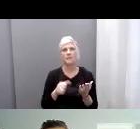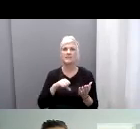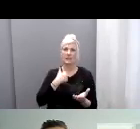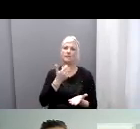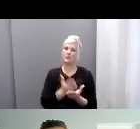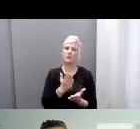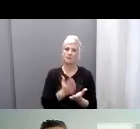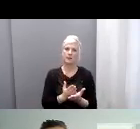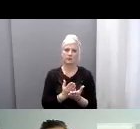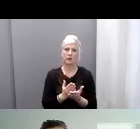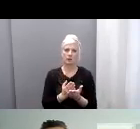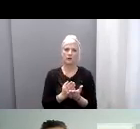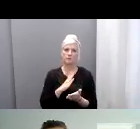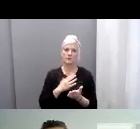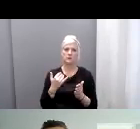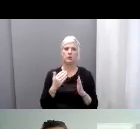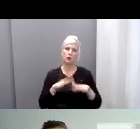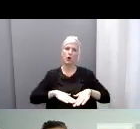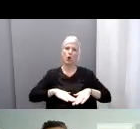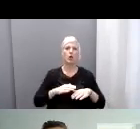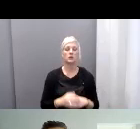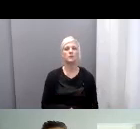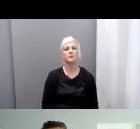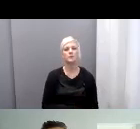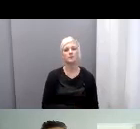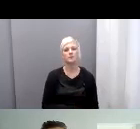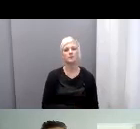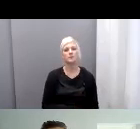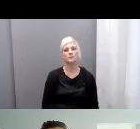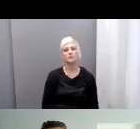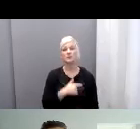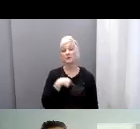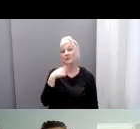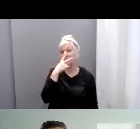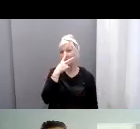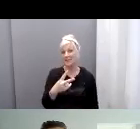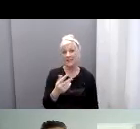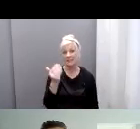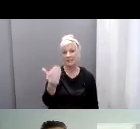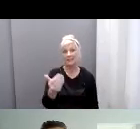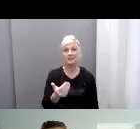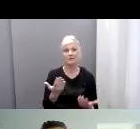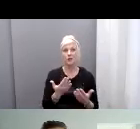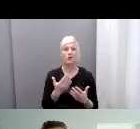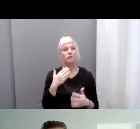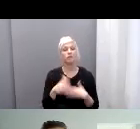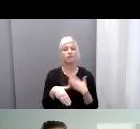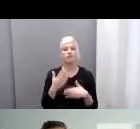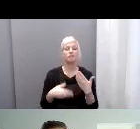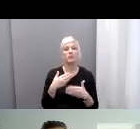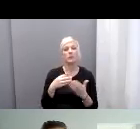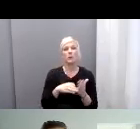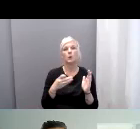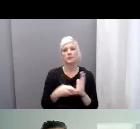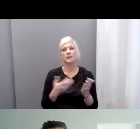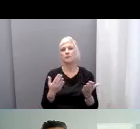självbestämmandet får finnas kvar i det. Så det får vi se helt enkelt vart efter projektet löper, vad